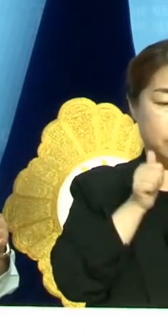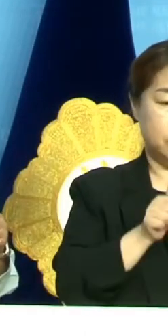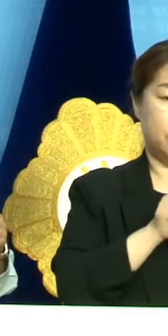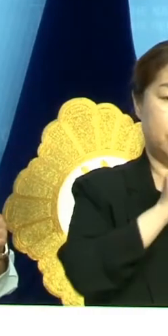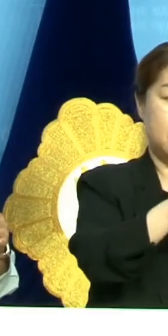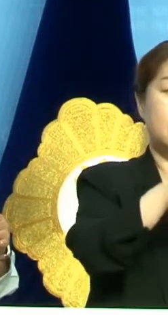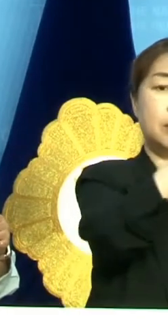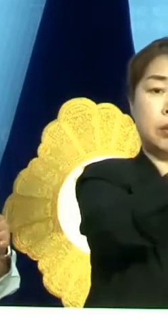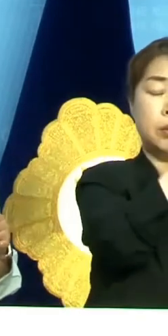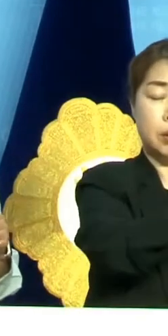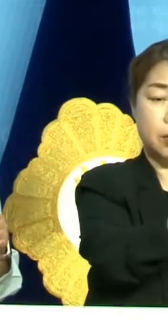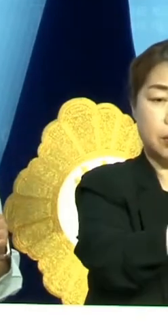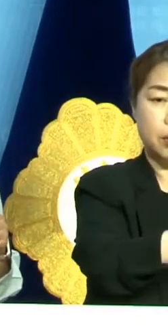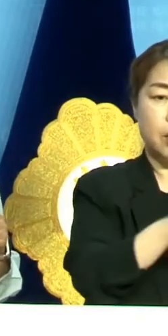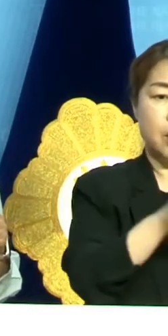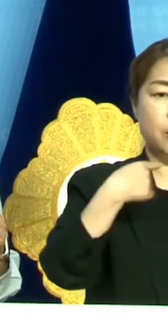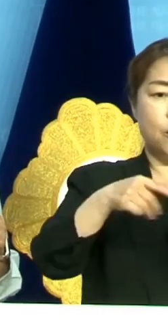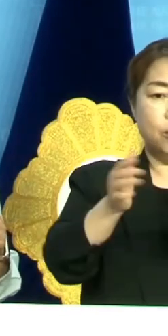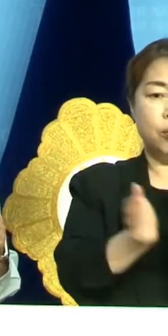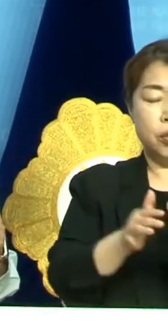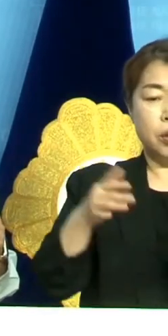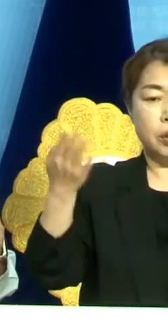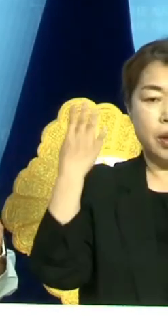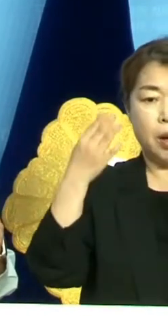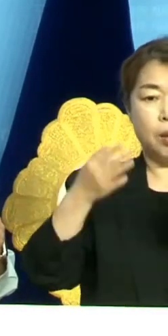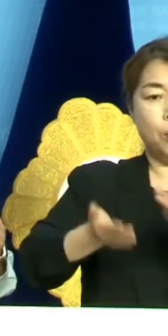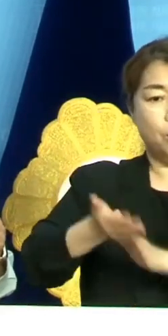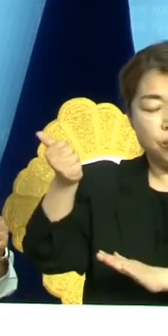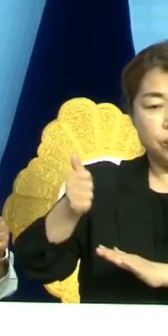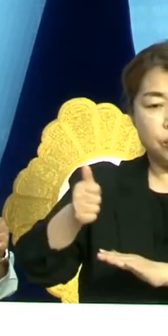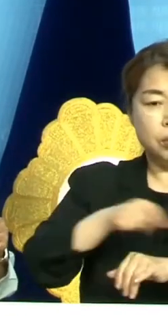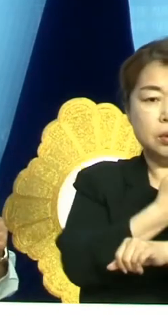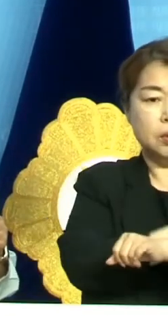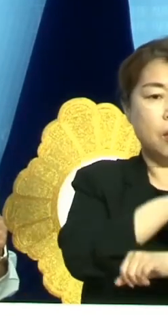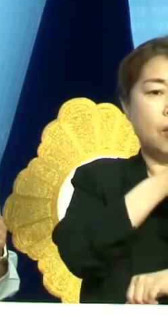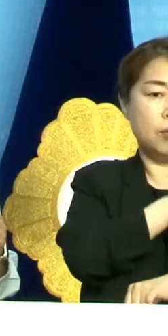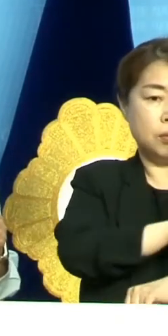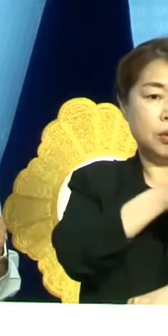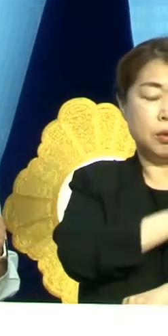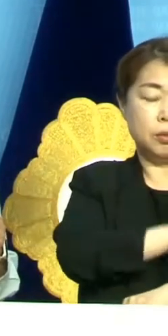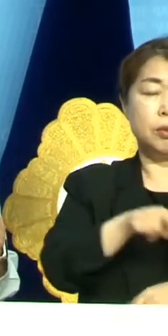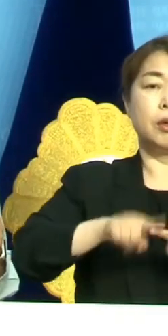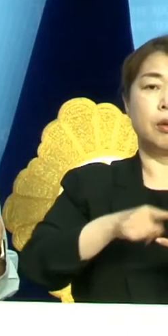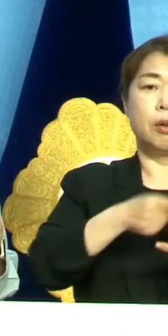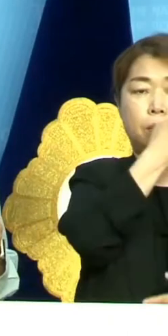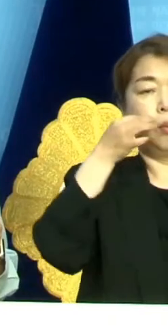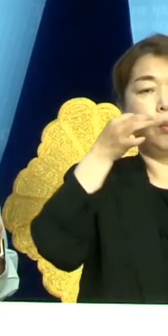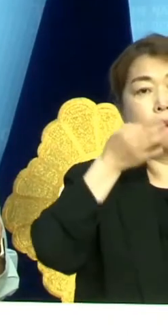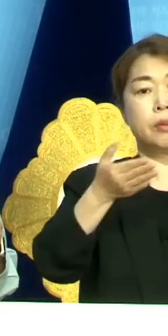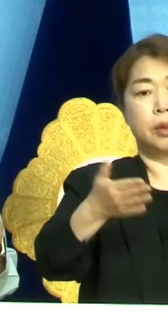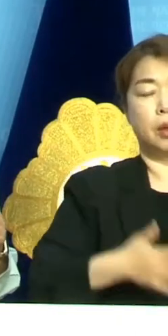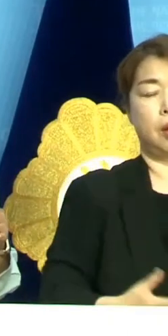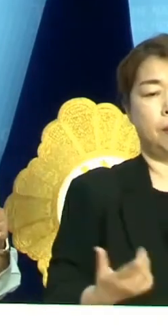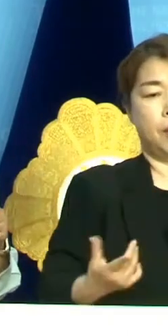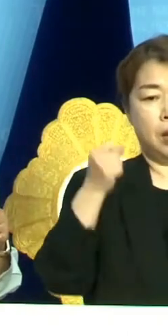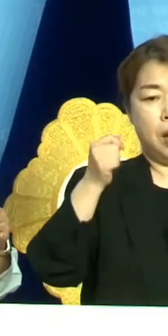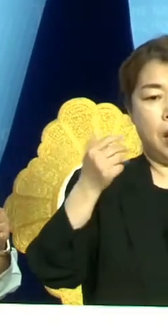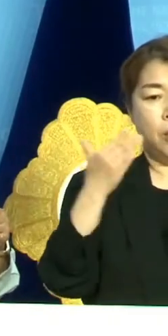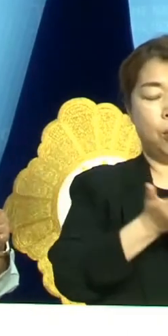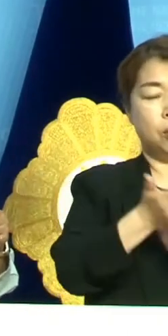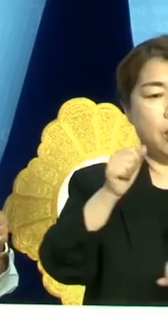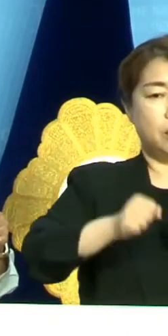교육부와 대학 본부에 무능과 이들에 대한 불신을 보여주는 것입니다 너무나 빠른 학교 본부의 행동이